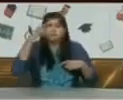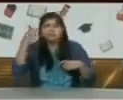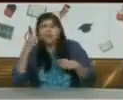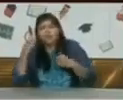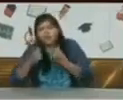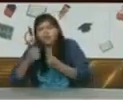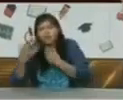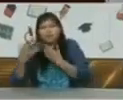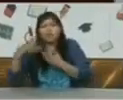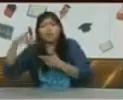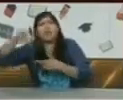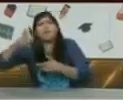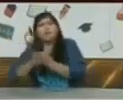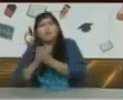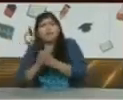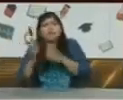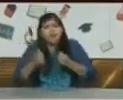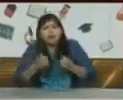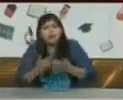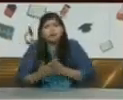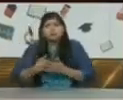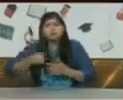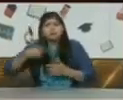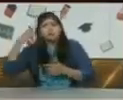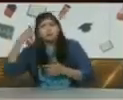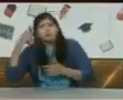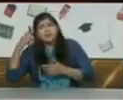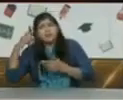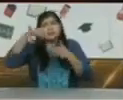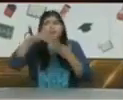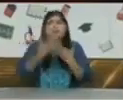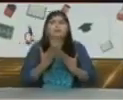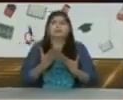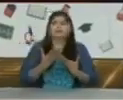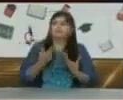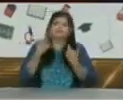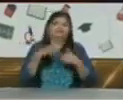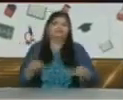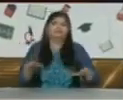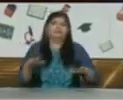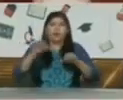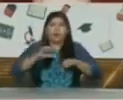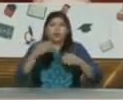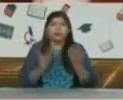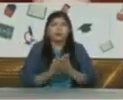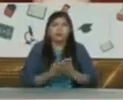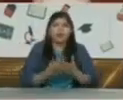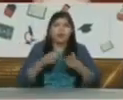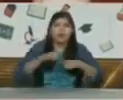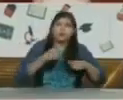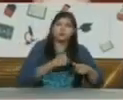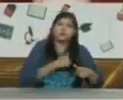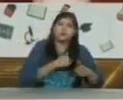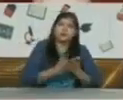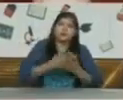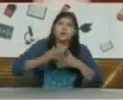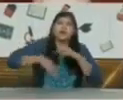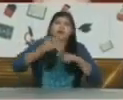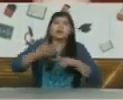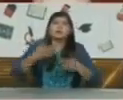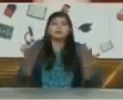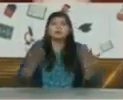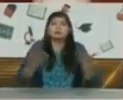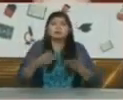मैदान में, सहेलियों के साथ, दोस्तों के साथ, फिर तो मामला गड़बड़ हो जाता है। आगे जाकर आप में से